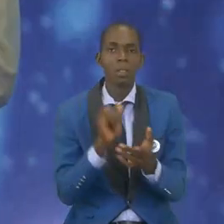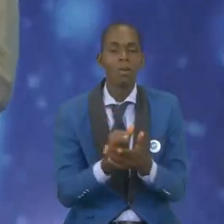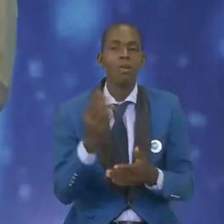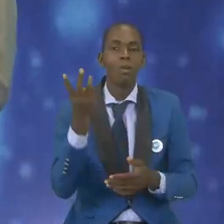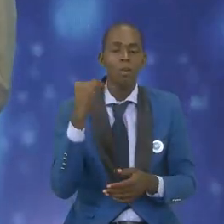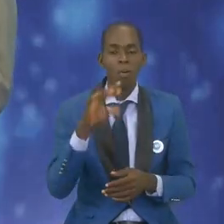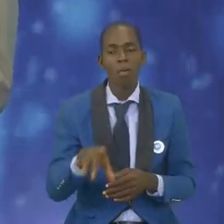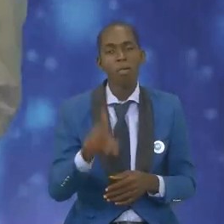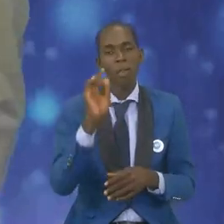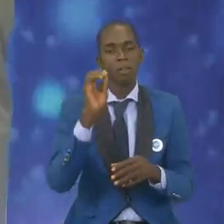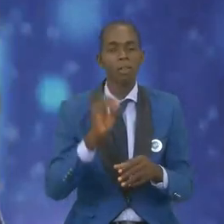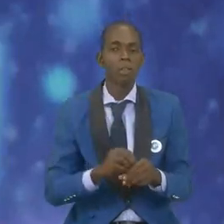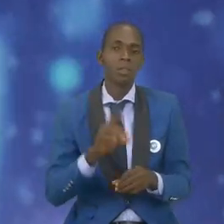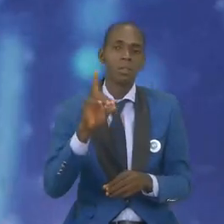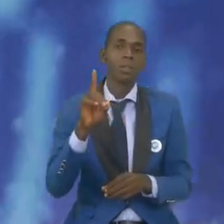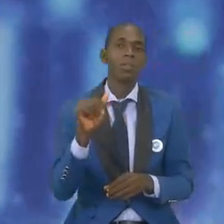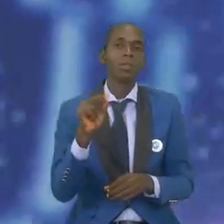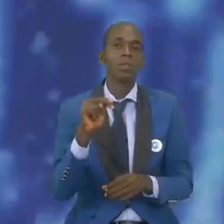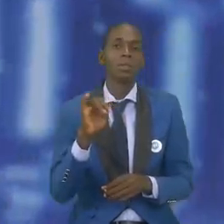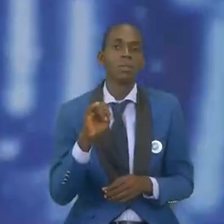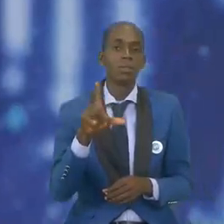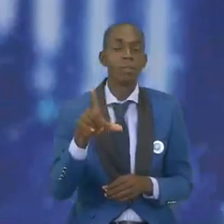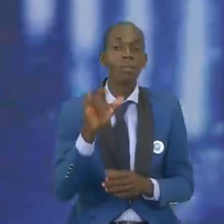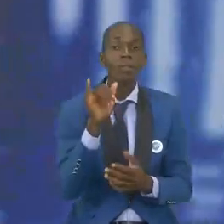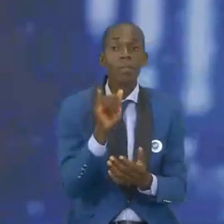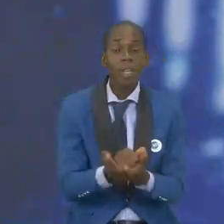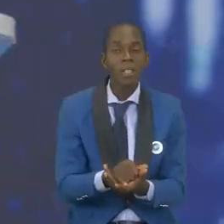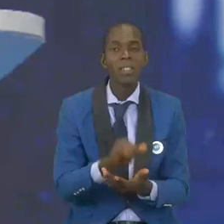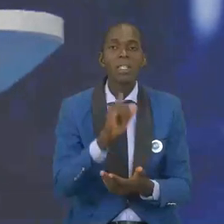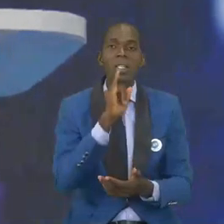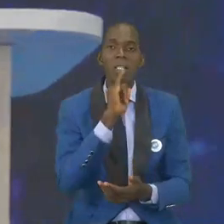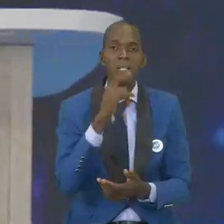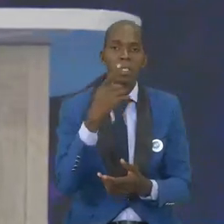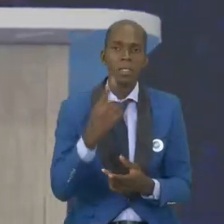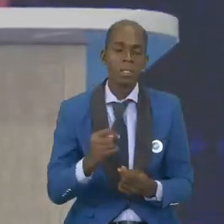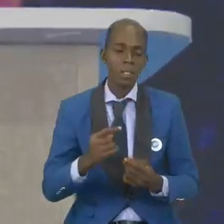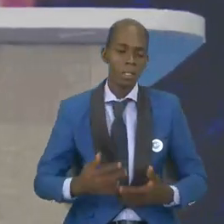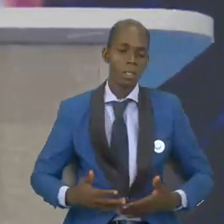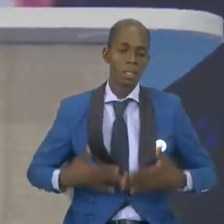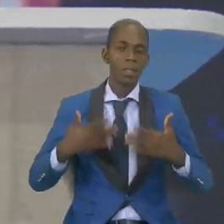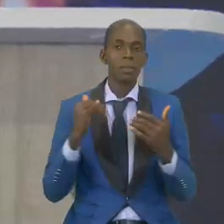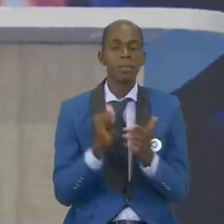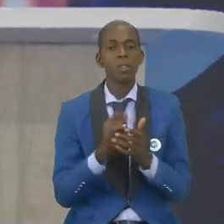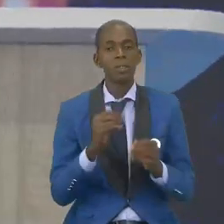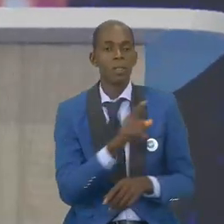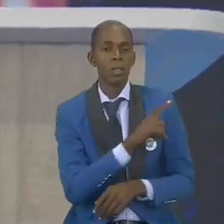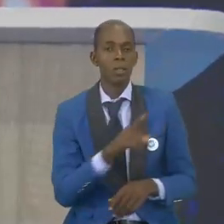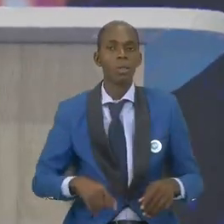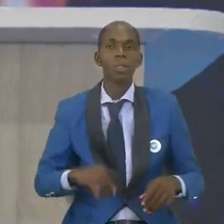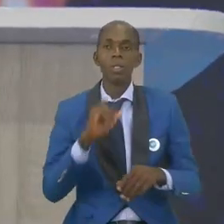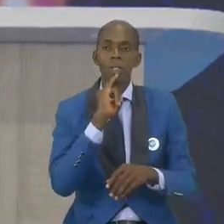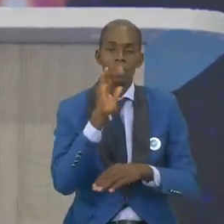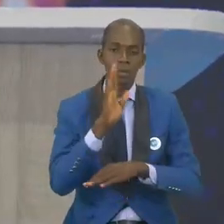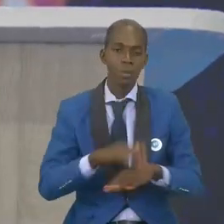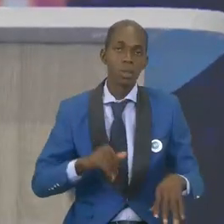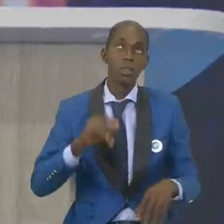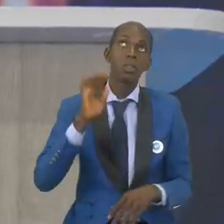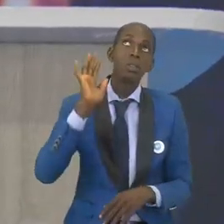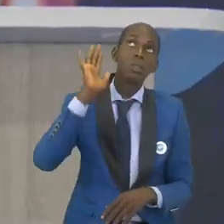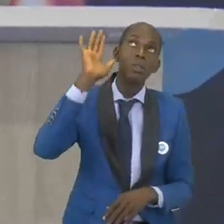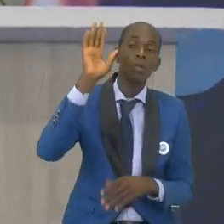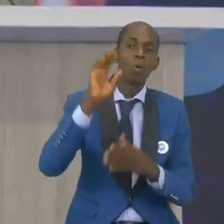Délibéré, intentionnel ou pas, rien de pareil n'était trouvé en lui. Ça, c'est la vie